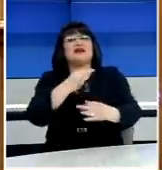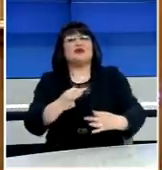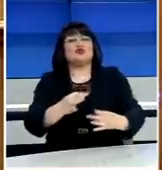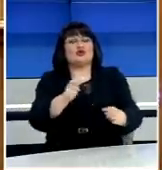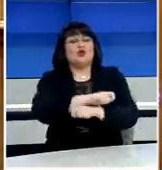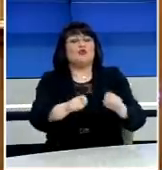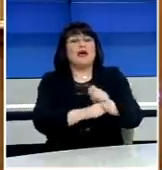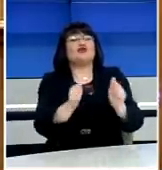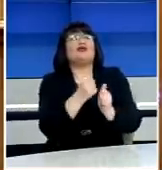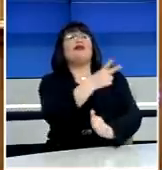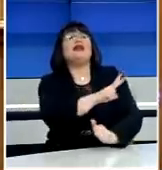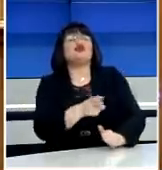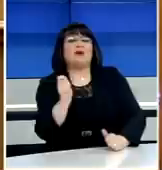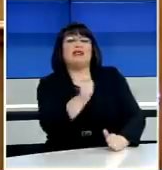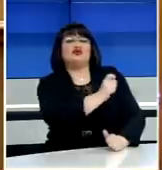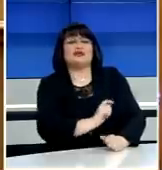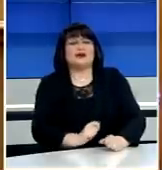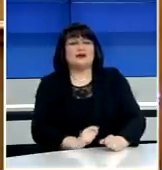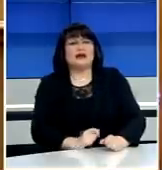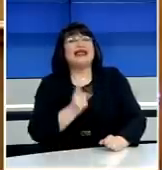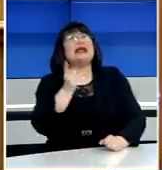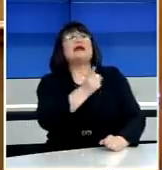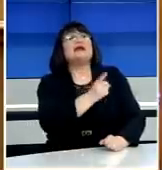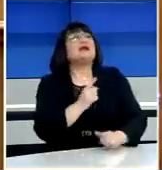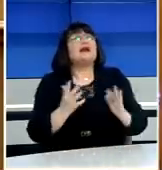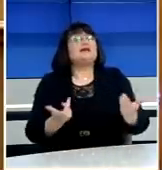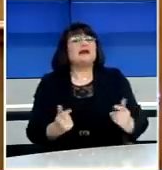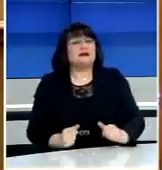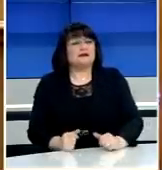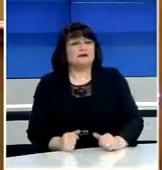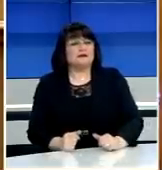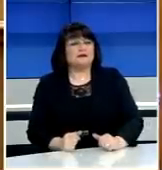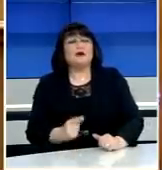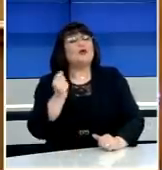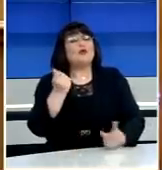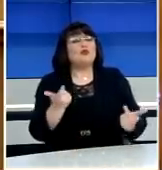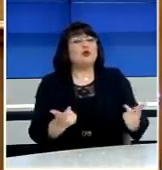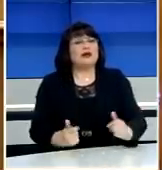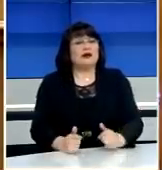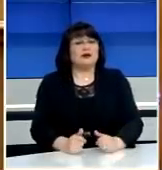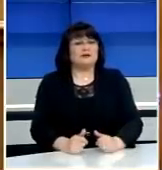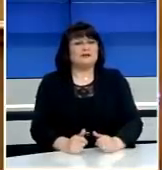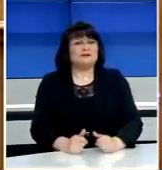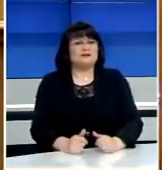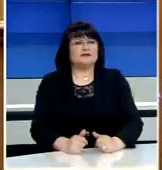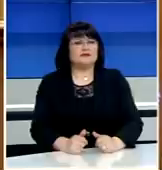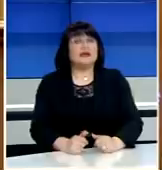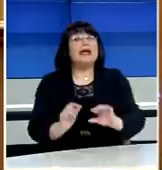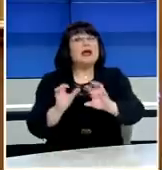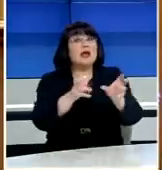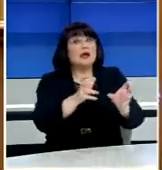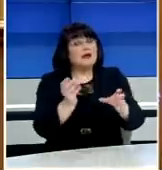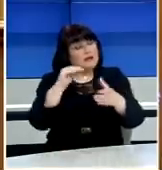στους παρακούμπαρους. Διότι κάποτε σας κάναμε κριτική γιατί δεν είχατε λεφτά στους καναλάρχες. Οι καναλάρχες τουλάχιστον έχουν και εργαζόμενους να